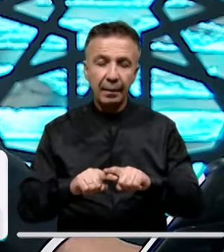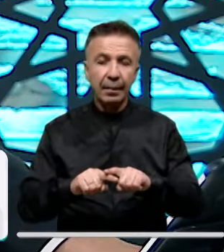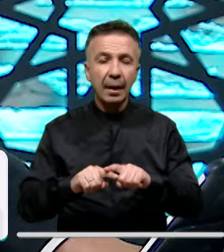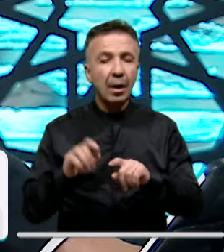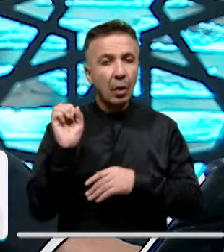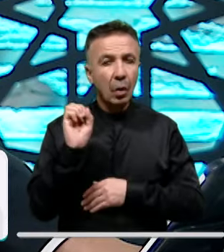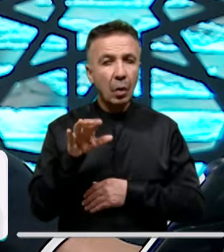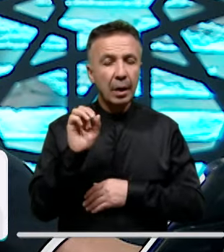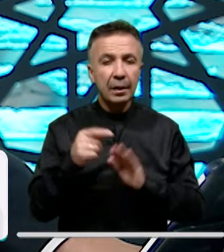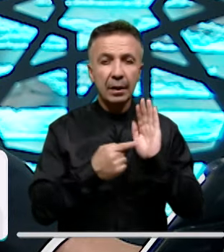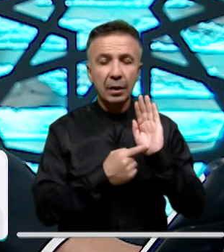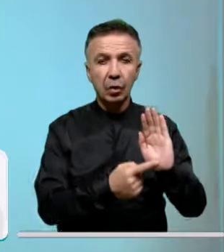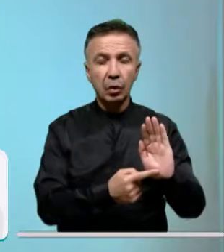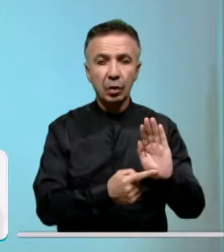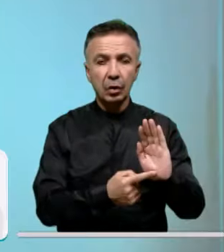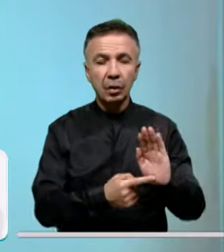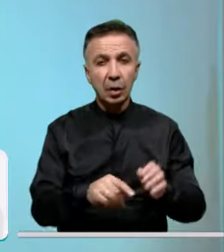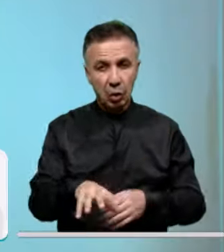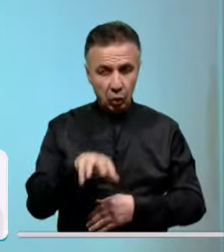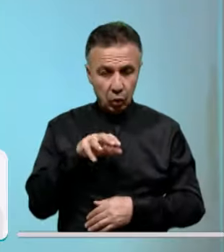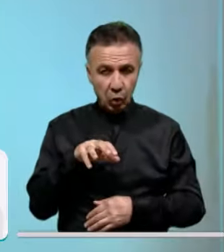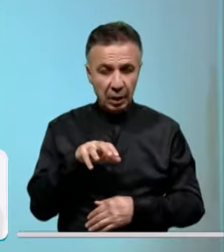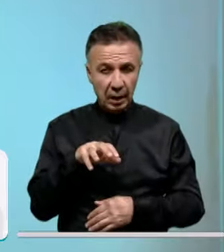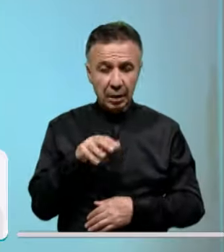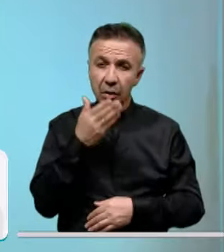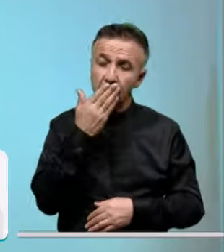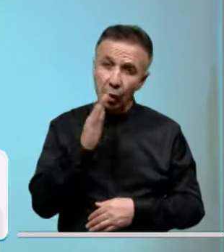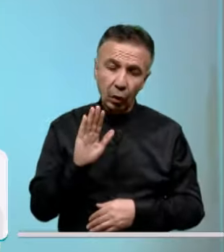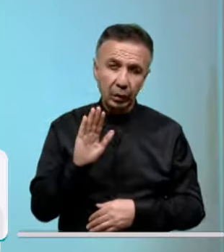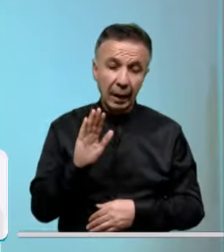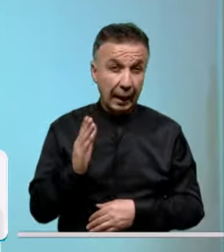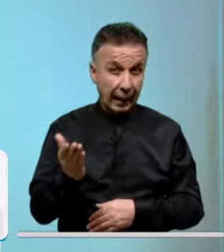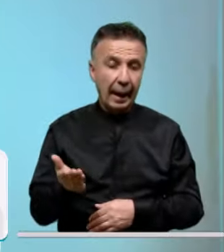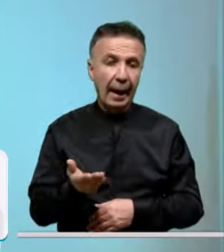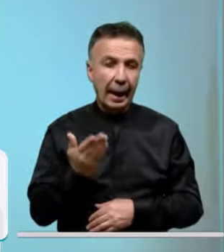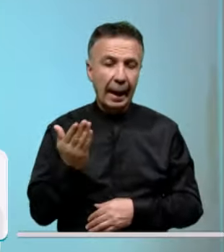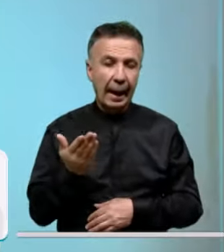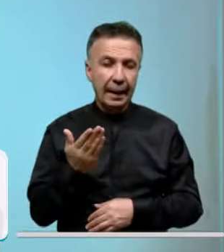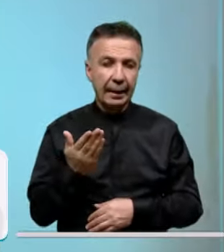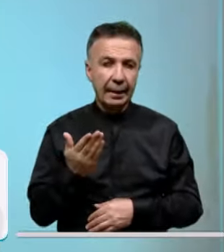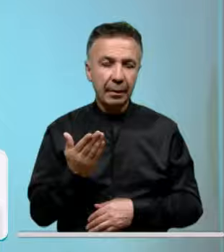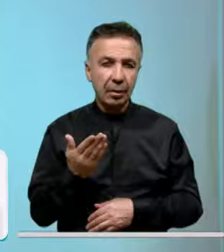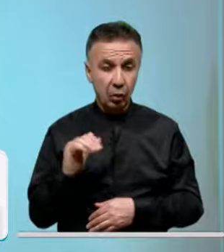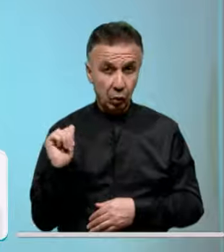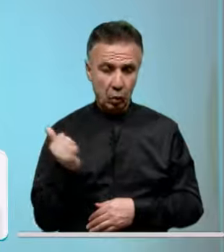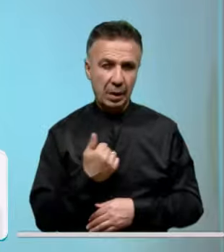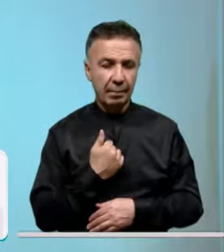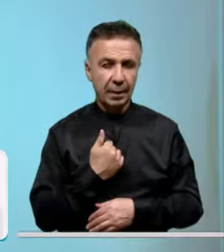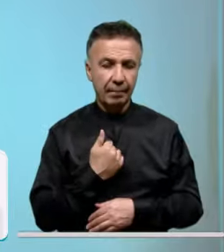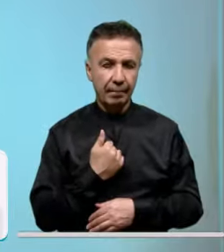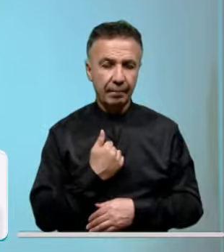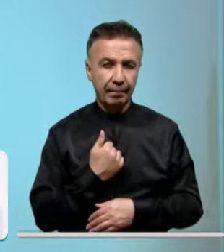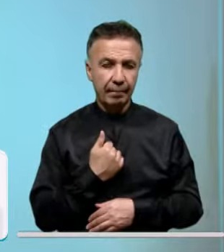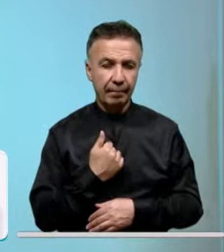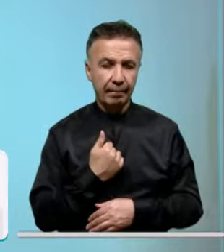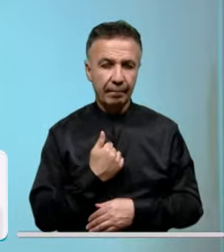gösterir. Sünnet yok ise eğer, bakın bunu çok altını kalın kalın çizerek